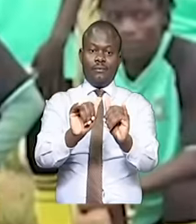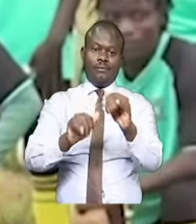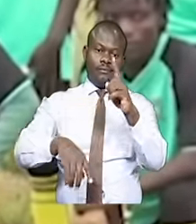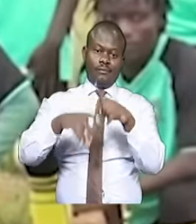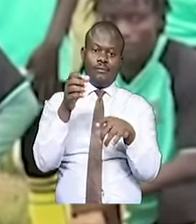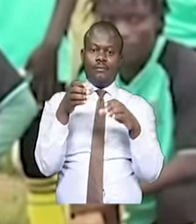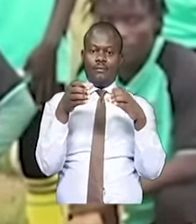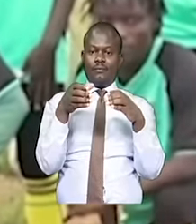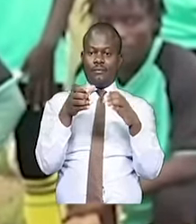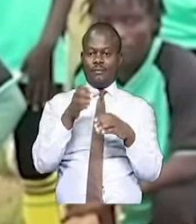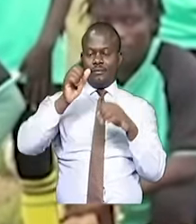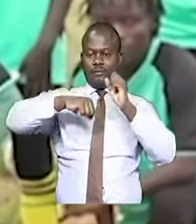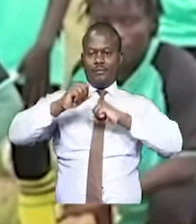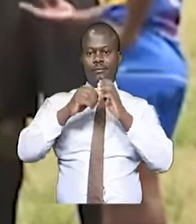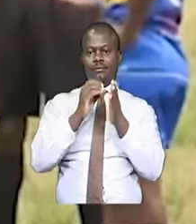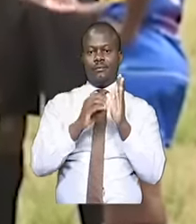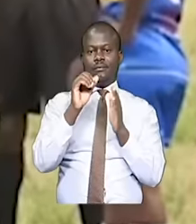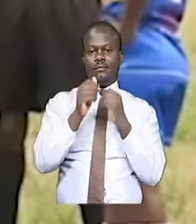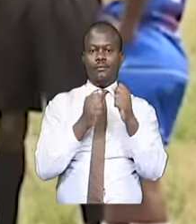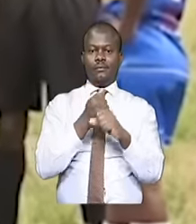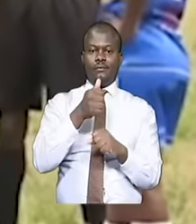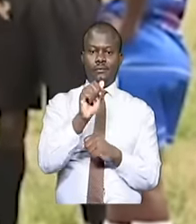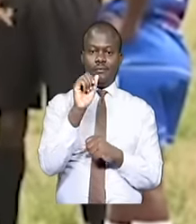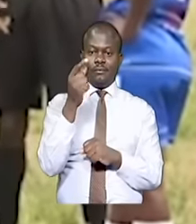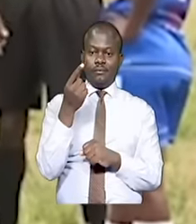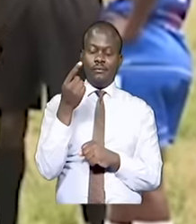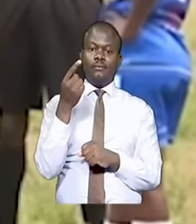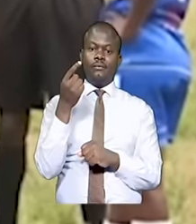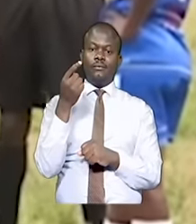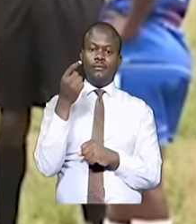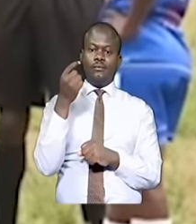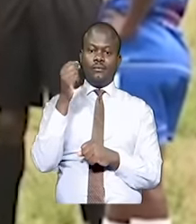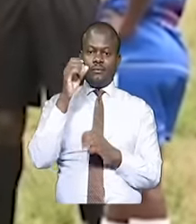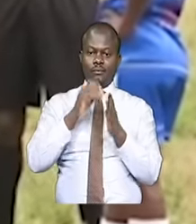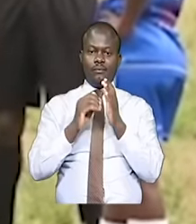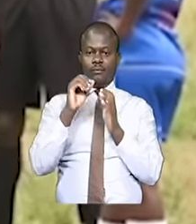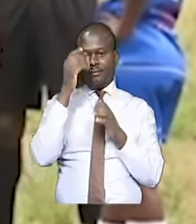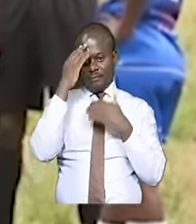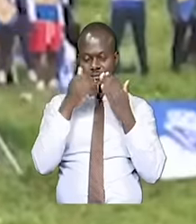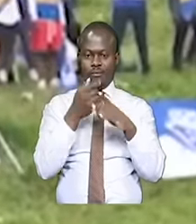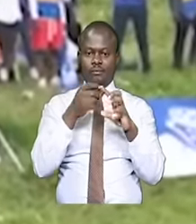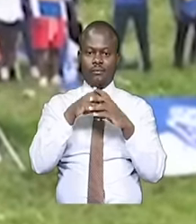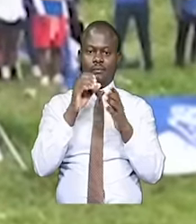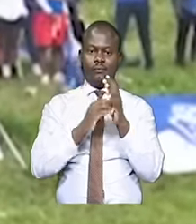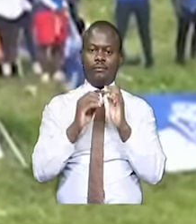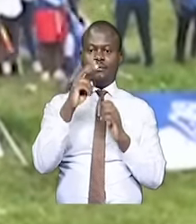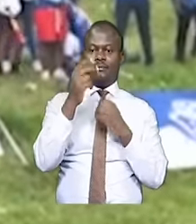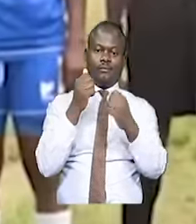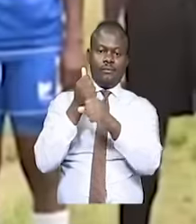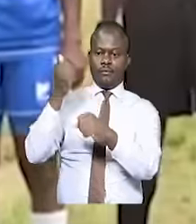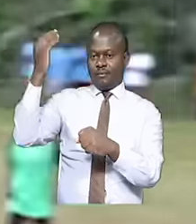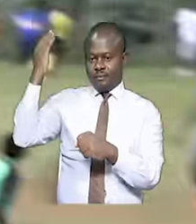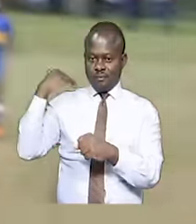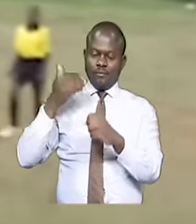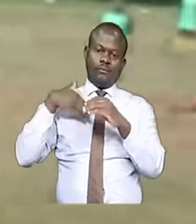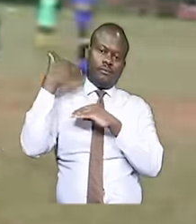yegukanye igikombe cya champion mu kiciro cya mbere umwaka wayo wa mbere mu kiciro cya mbere kuko nayo yavuye mu kiciro cya kabiri umwaka ushize